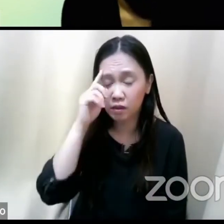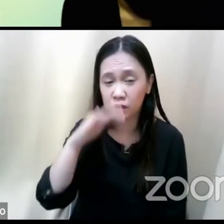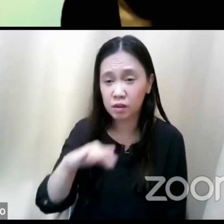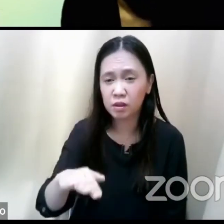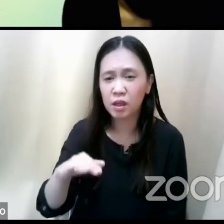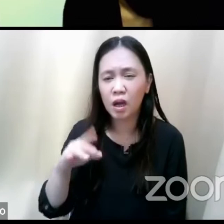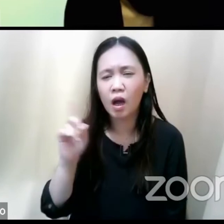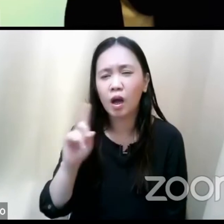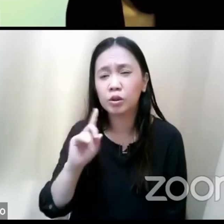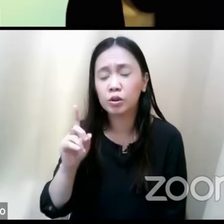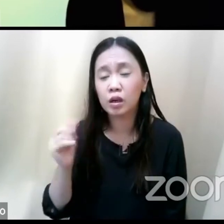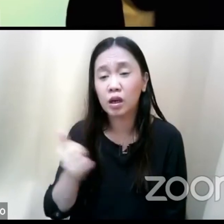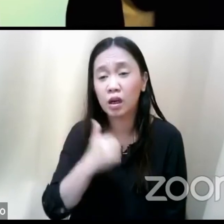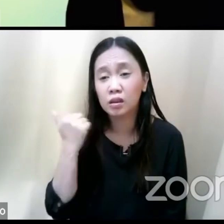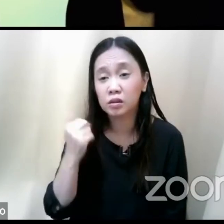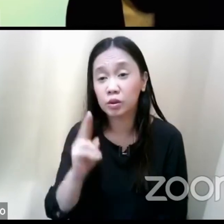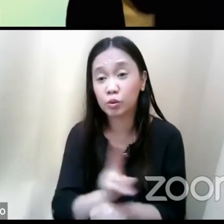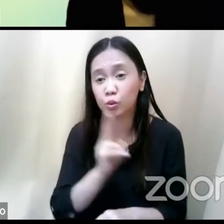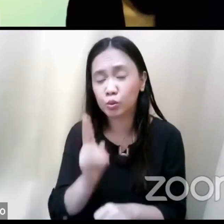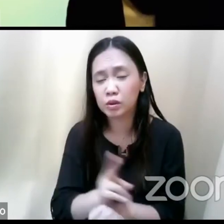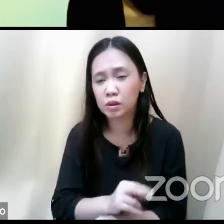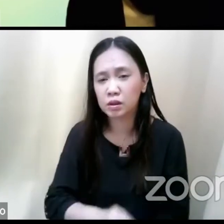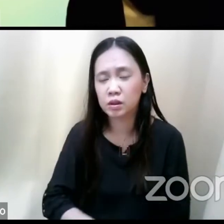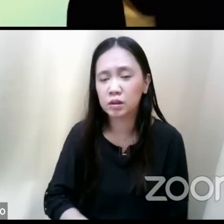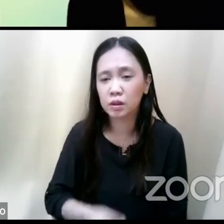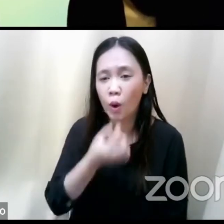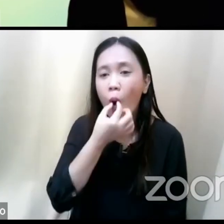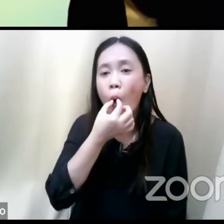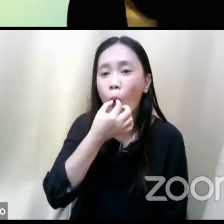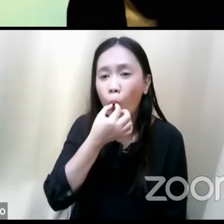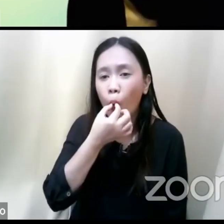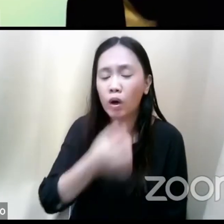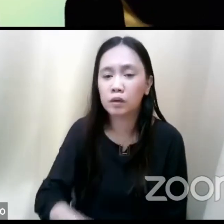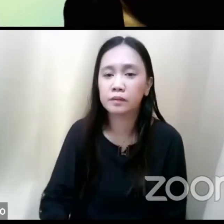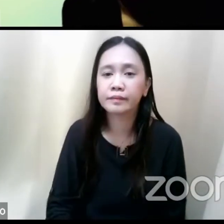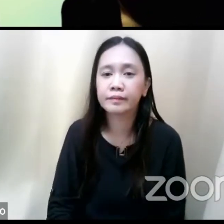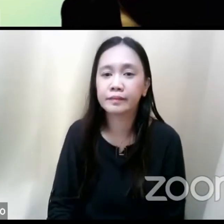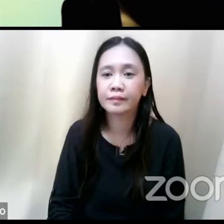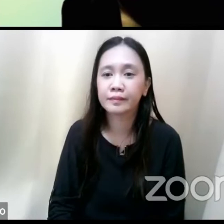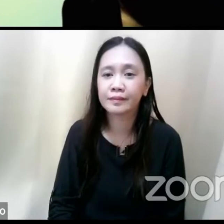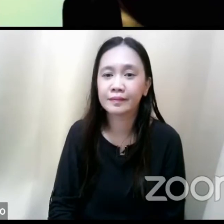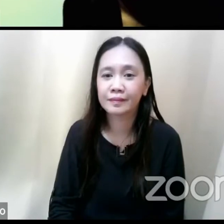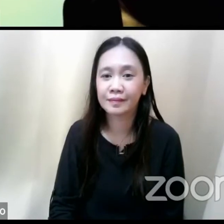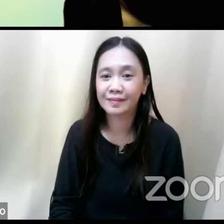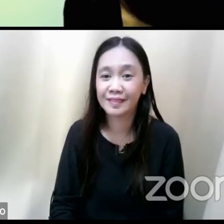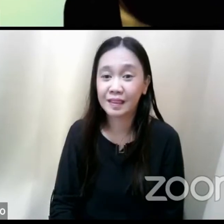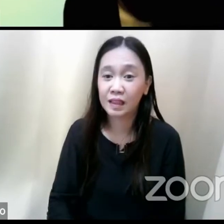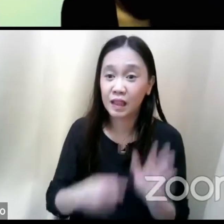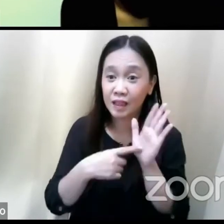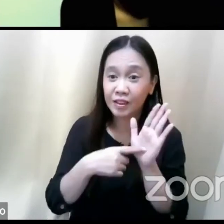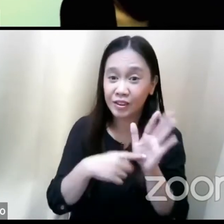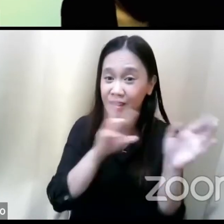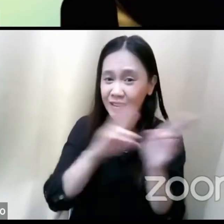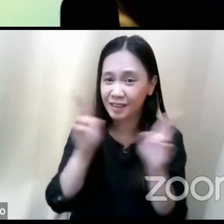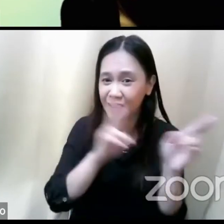yung alternative sa pito, Teacher Mark? Okay, alternative sa pito. Ayan, ready. Prepare talaga si